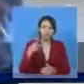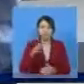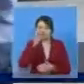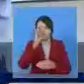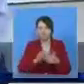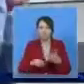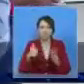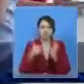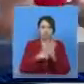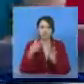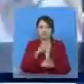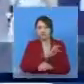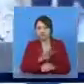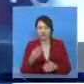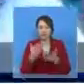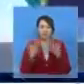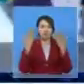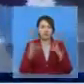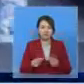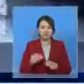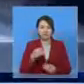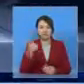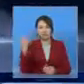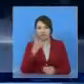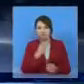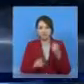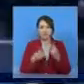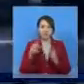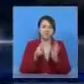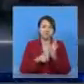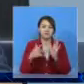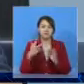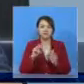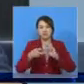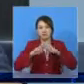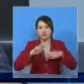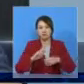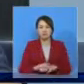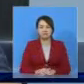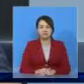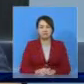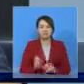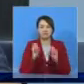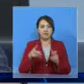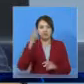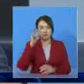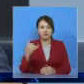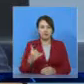штрафов на сумму 62 миллиона тенге, то всего за одну минувшую неделю выявлено 73 нарушения. Как вы знаете, у